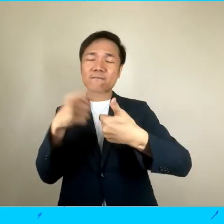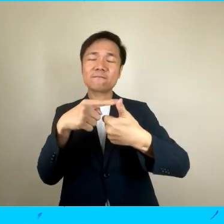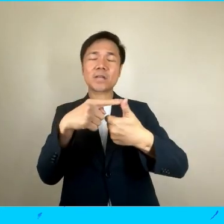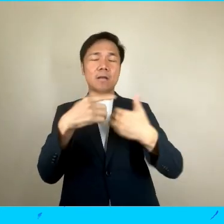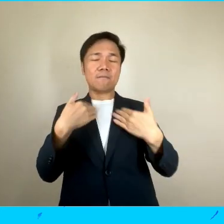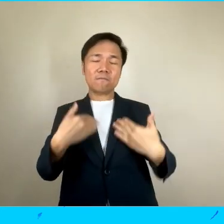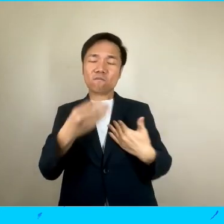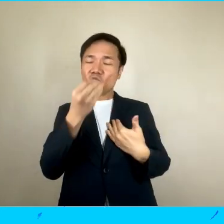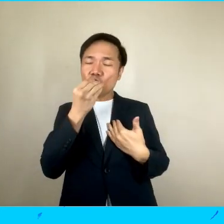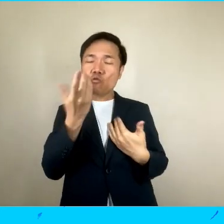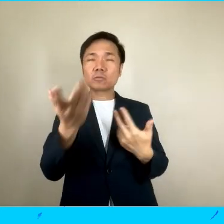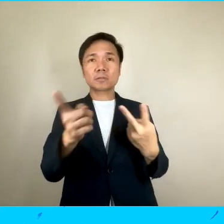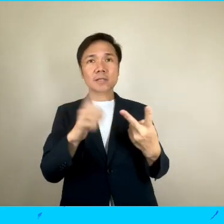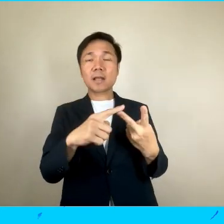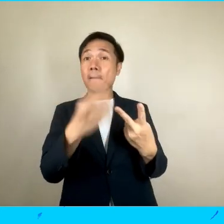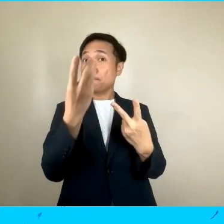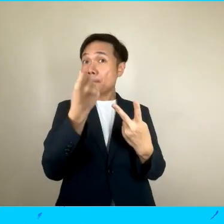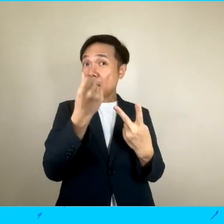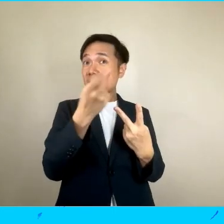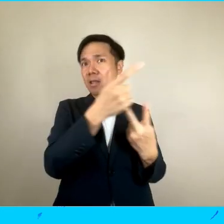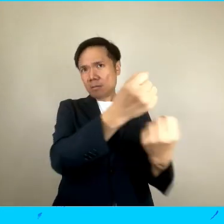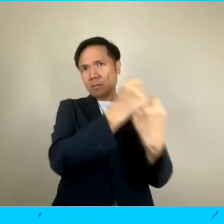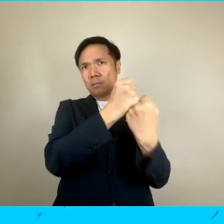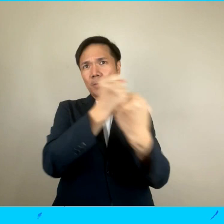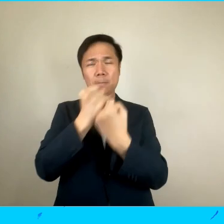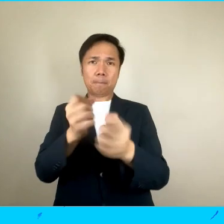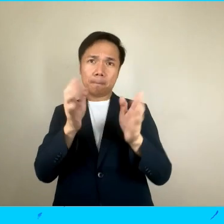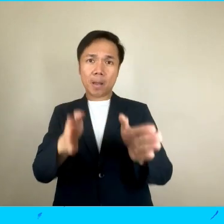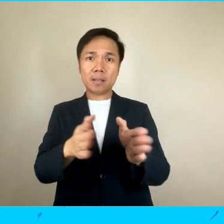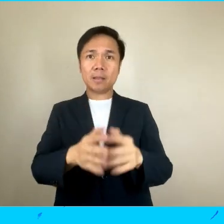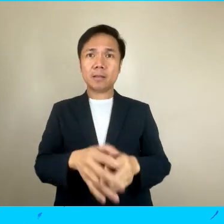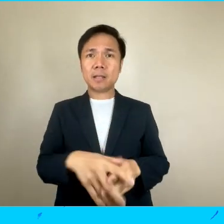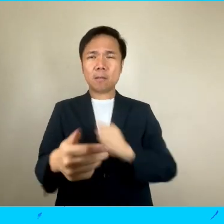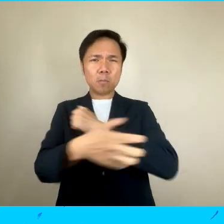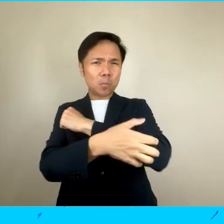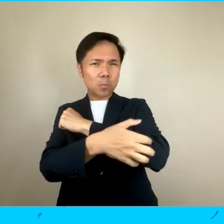sécurisés. Et donc, par exemple, il y a aussi le point